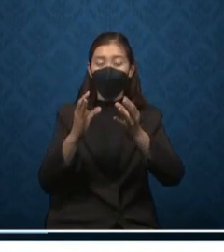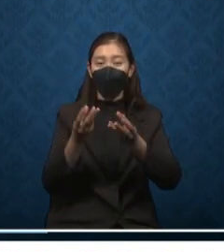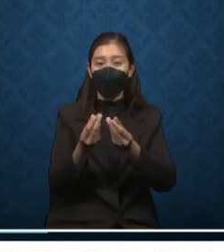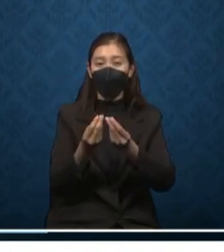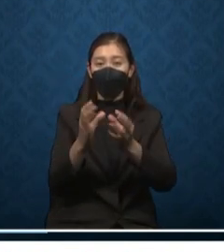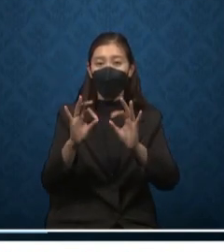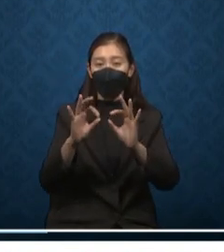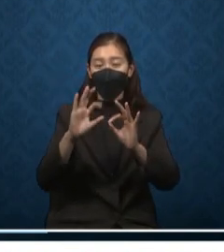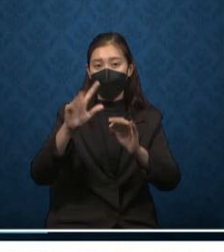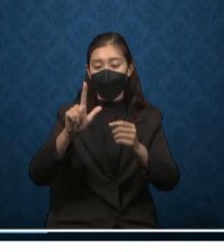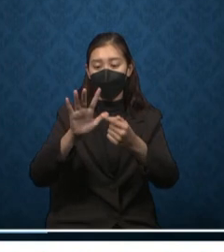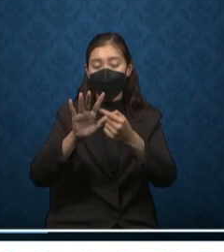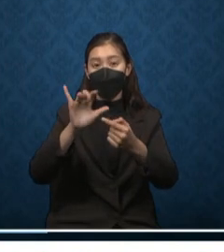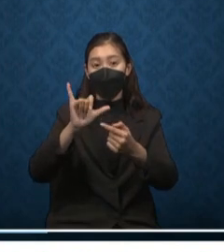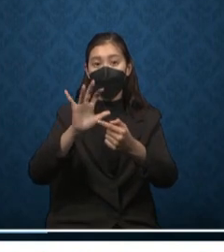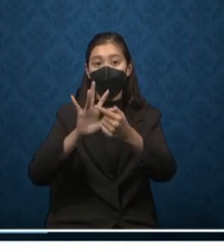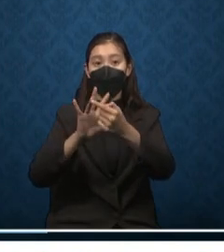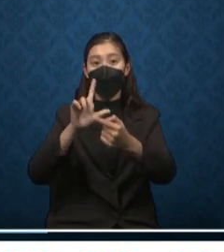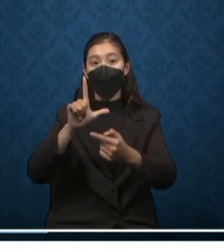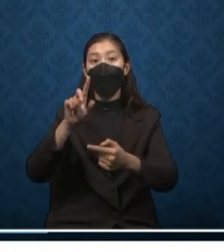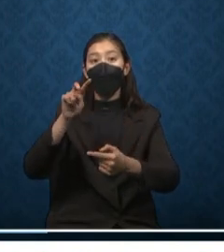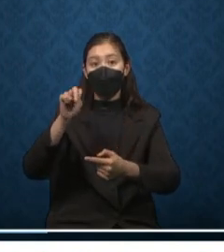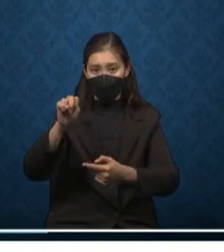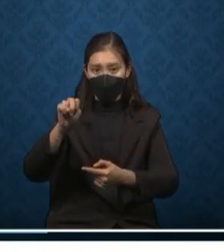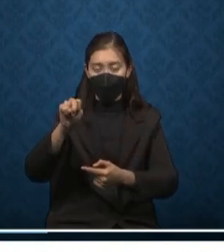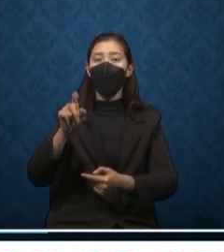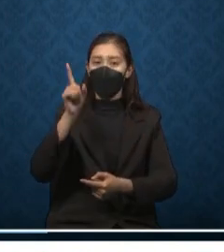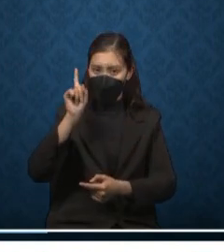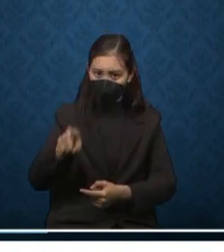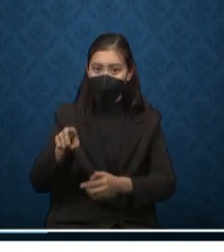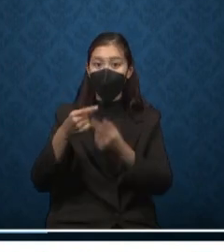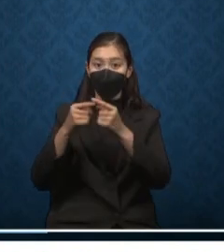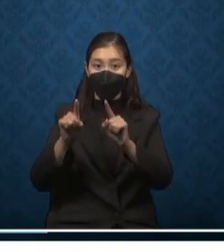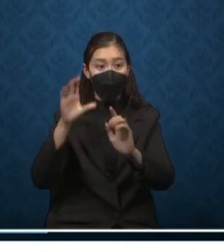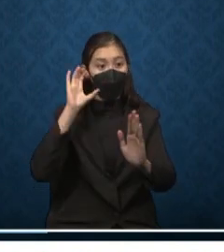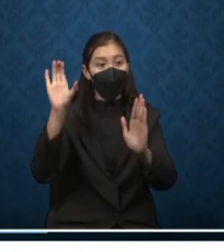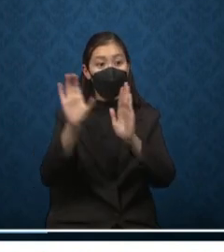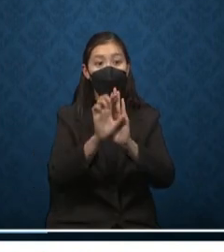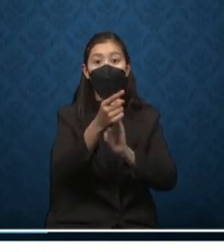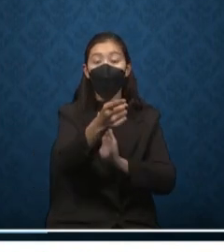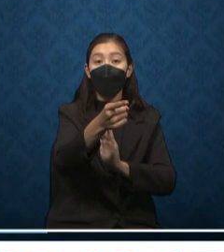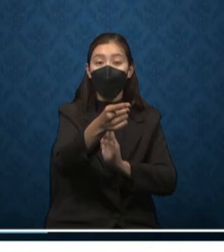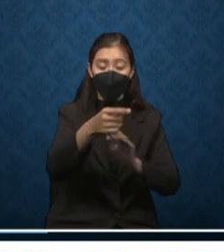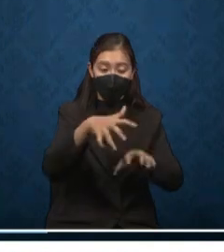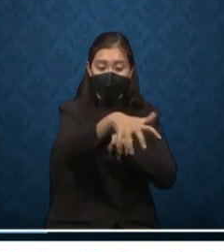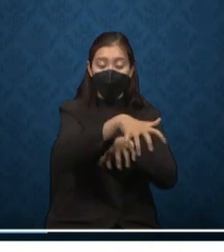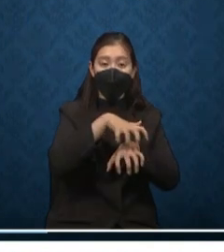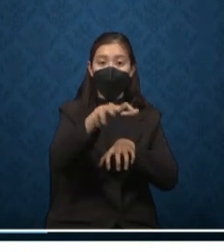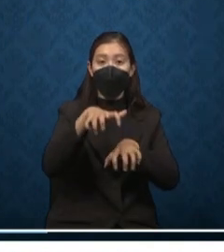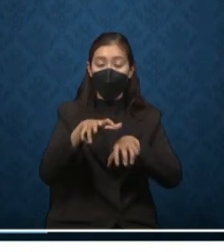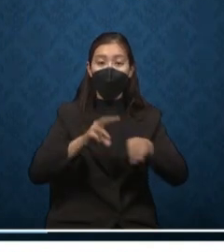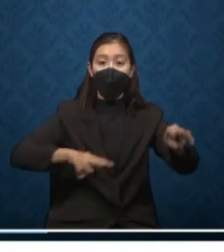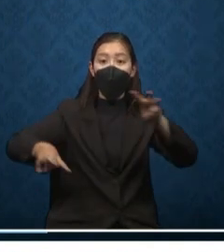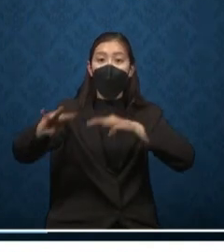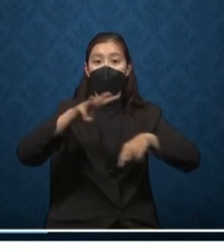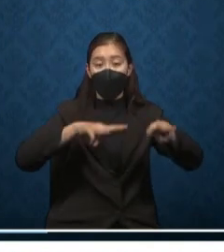หรือแม้กระทั่งถางมาเมื่อกี้แล้วก็ปลูกสนทะเลเอาเฉยๆเนี่ยเพียงเพื่อจะได้ลดภาระภาษีที่เขาจะต้องชำระให้กับรัฐ